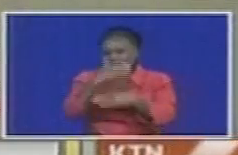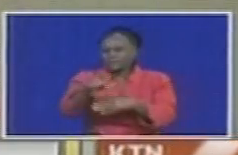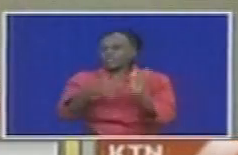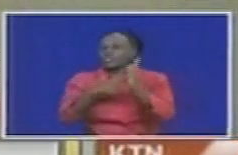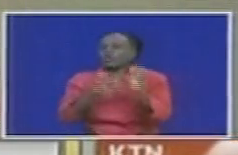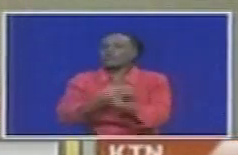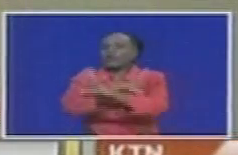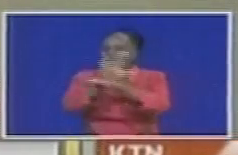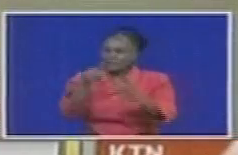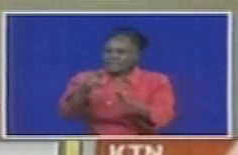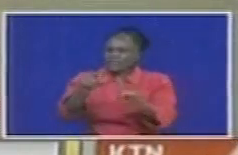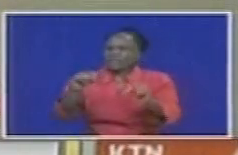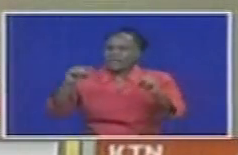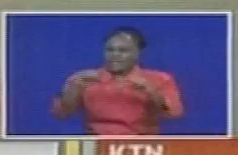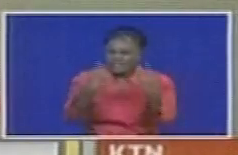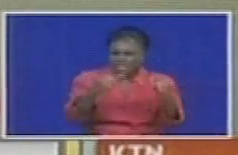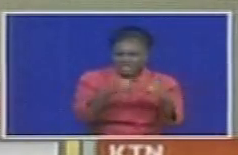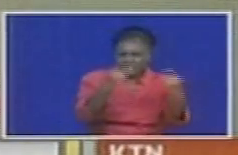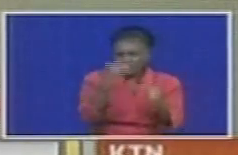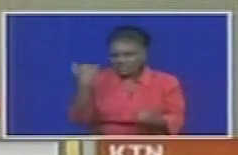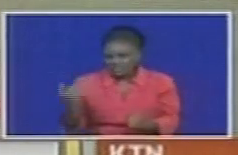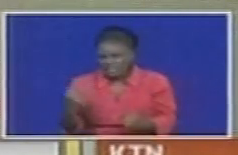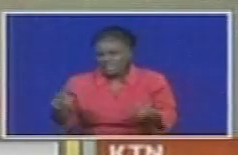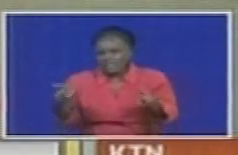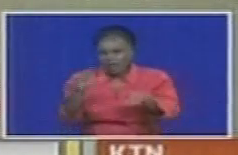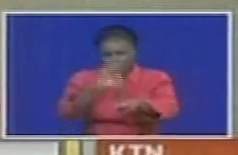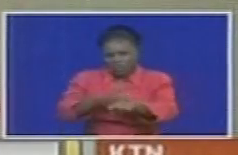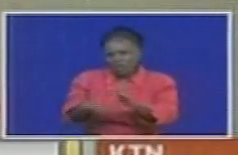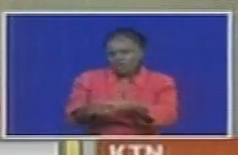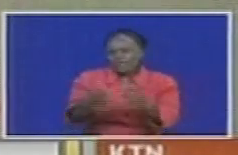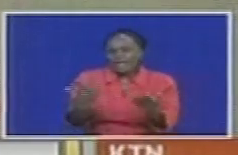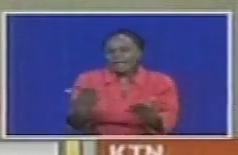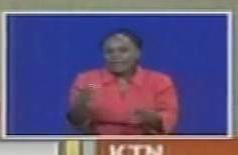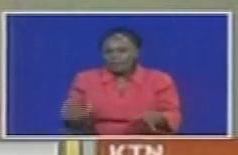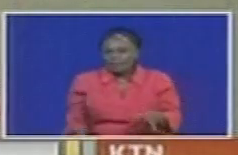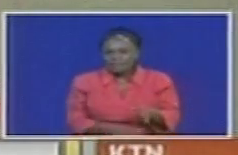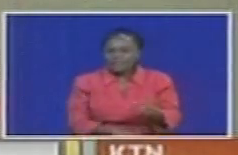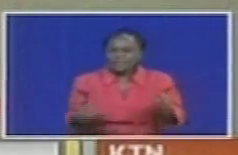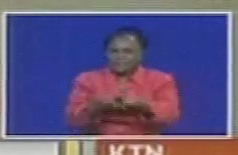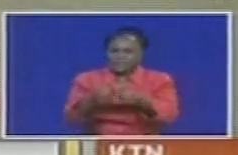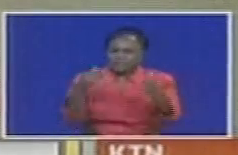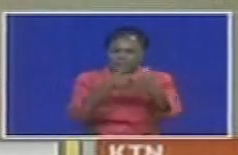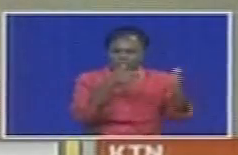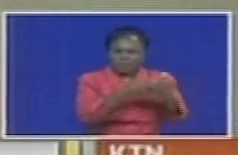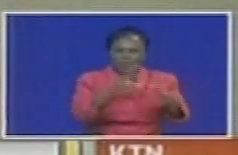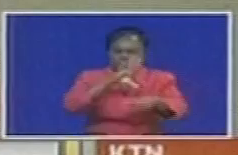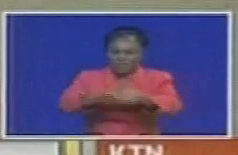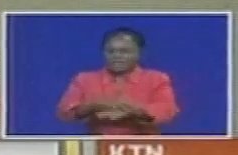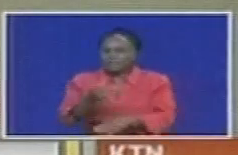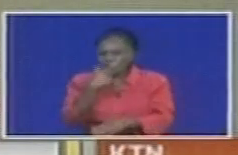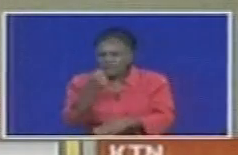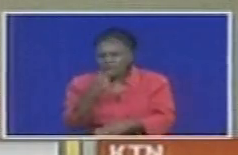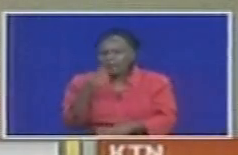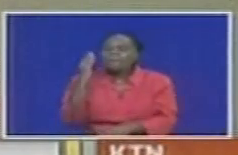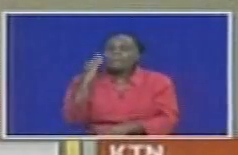kwamba alimjeruhi kijana huyo mkononi na miguuni na kisha kumzuia kwenda kutafuta matibabu. Mamake kijana